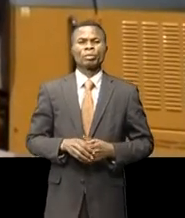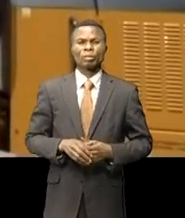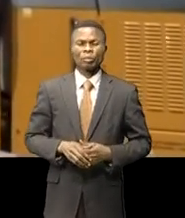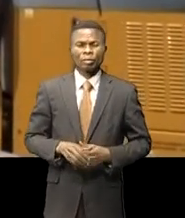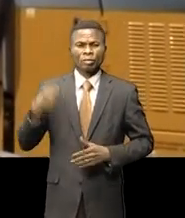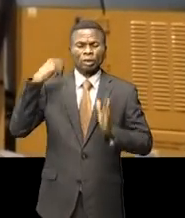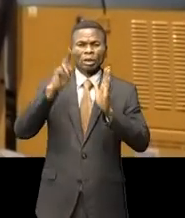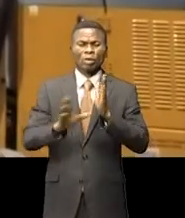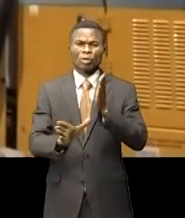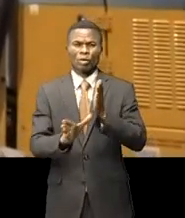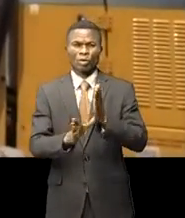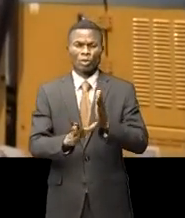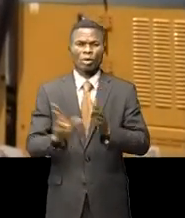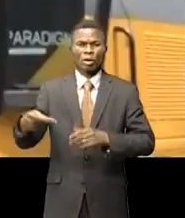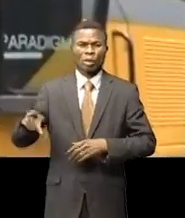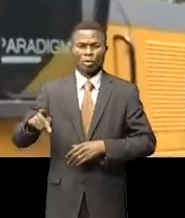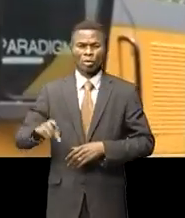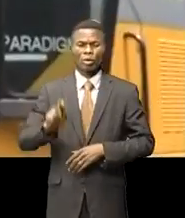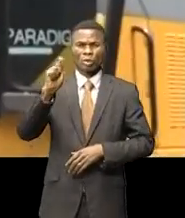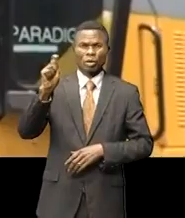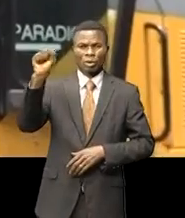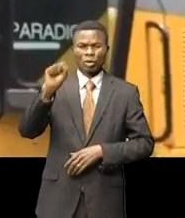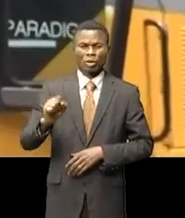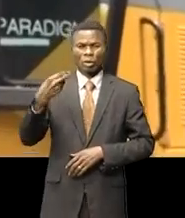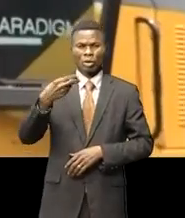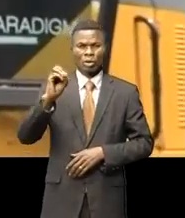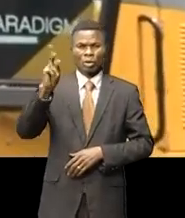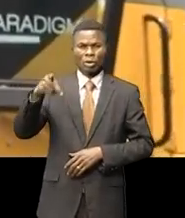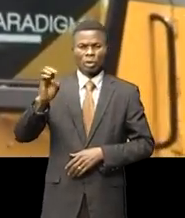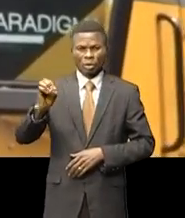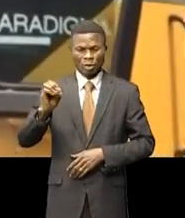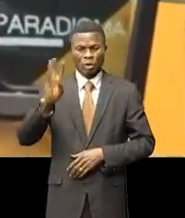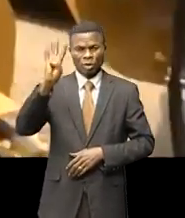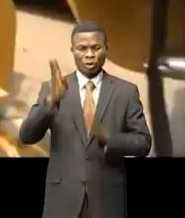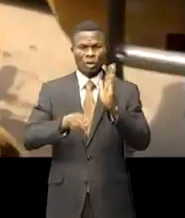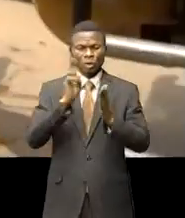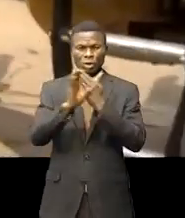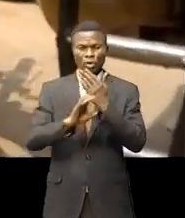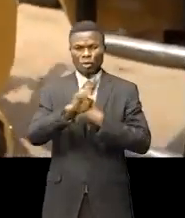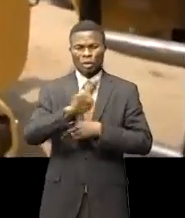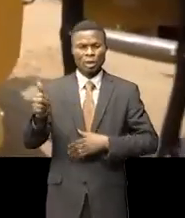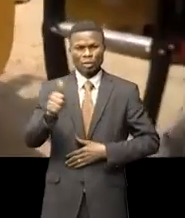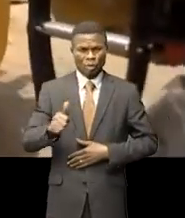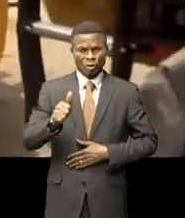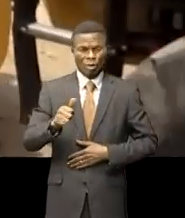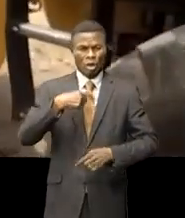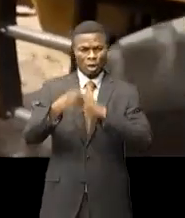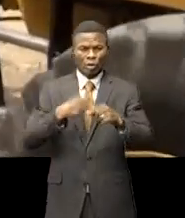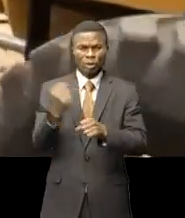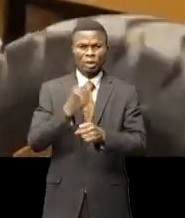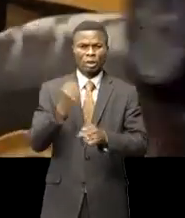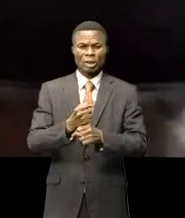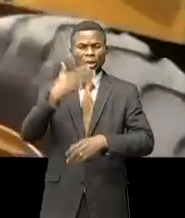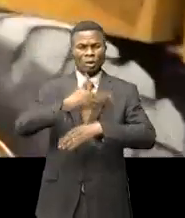Le gouverneur intérimaire de la province de la Tchopo, Maurice Habib Sakapela, donne ce jeudi 12 août 2021 le coup d'envoi des travaux